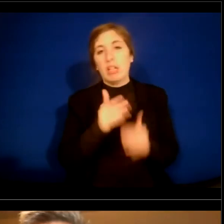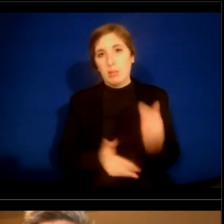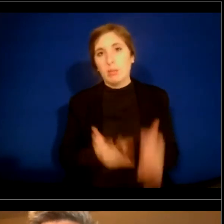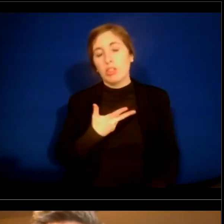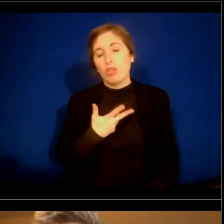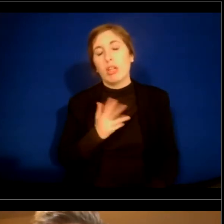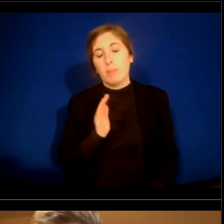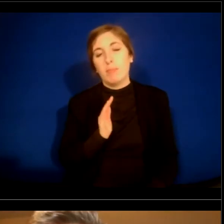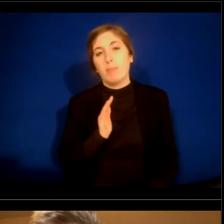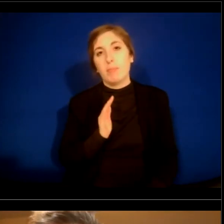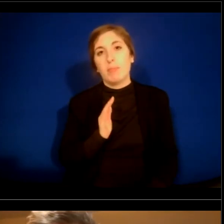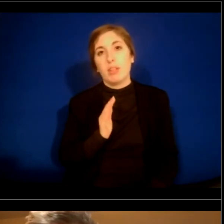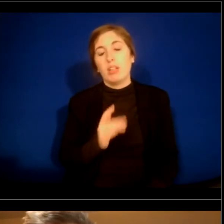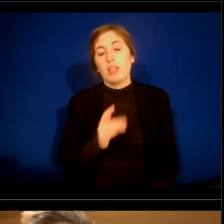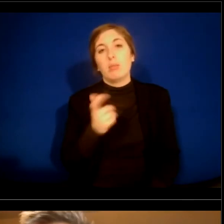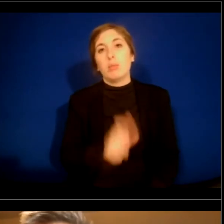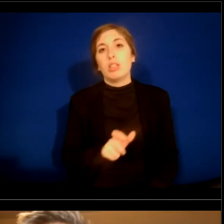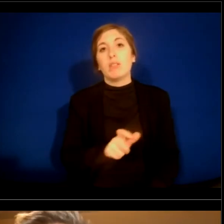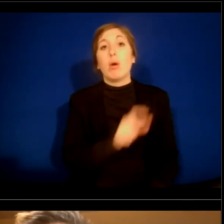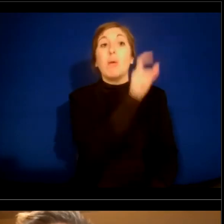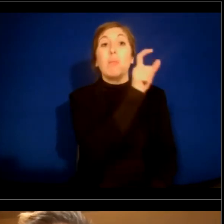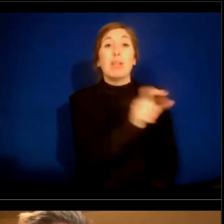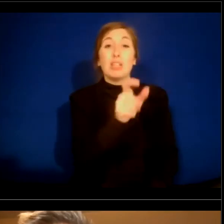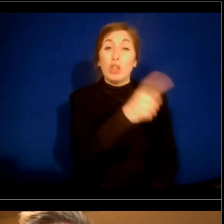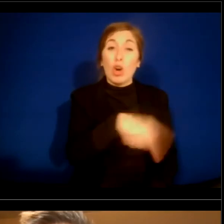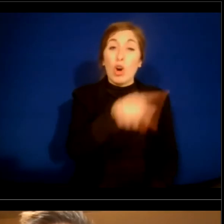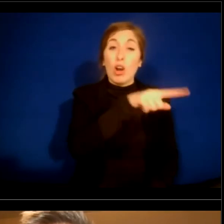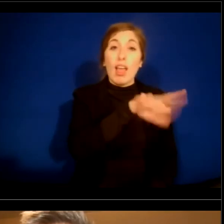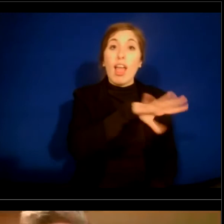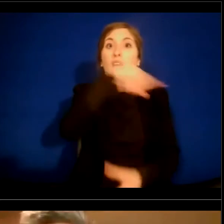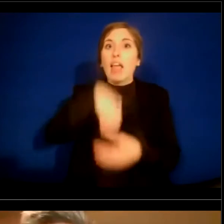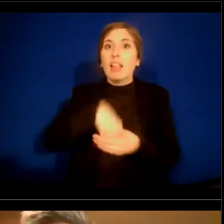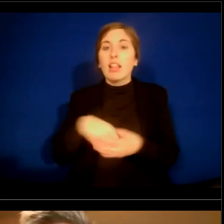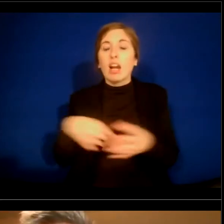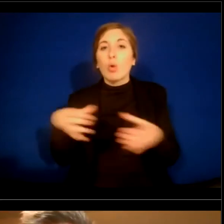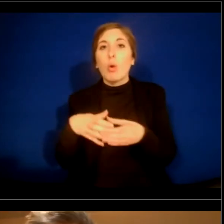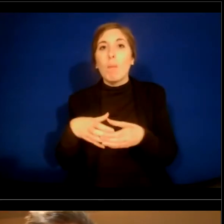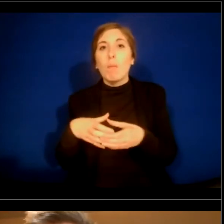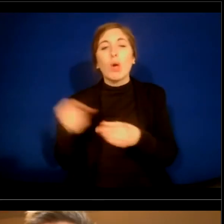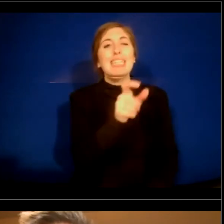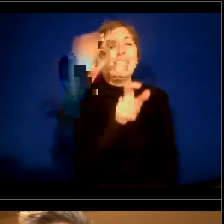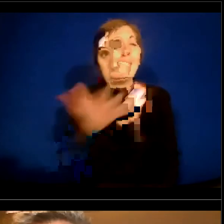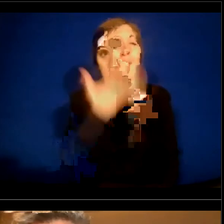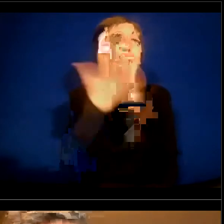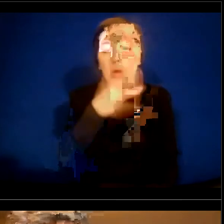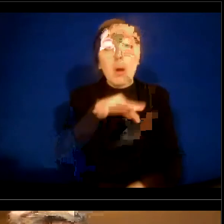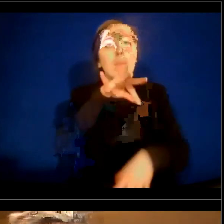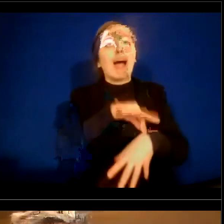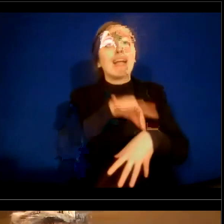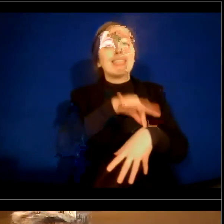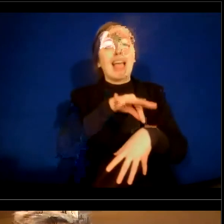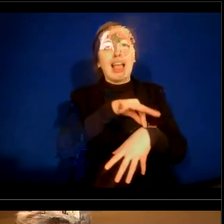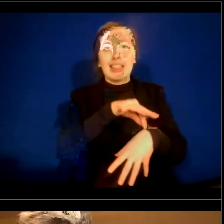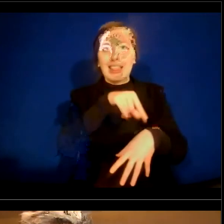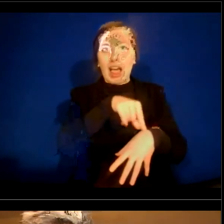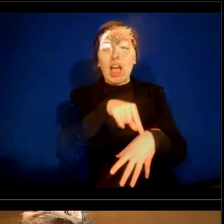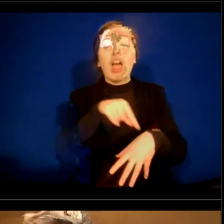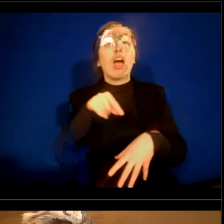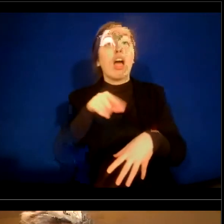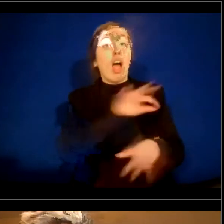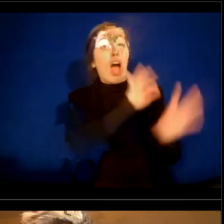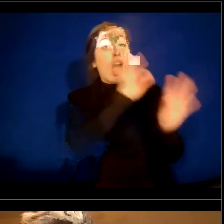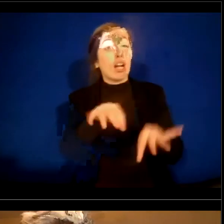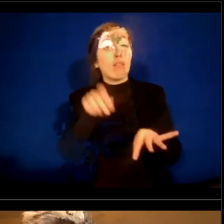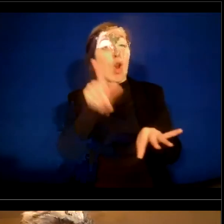sono dei temi per cui non si può, credo dovrebbero arrivare circa 100.000 persone, che sia già